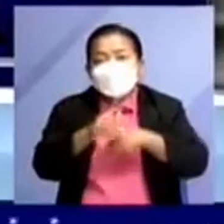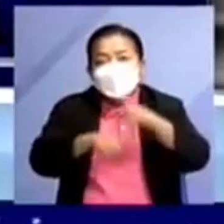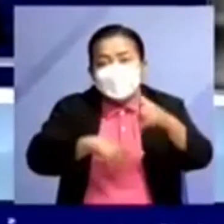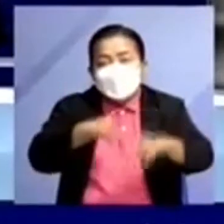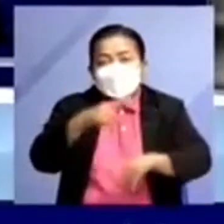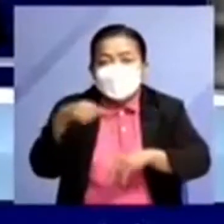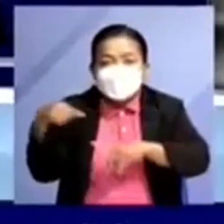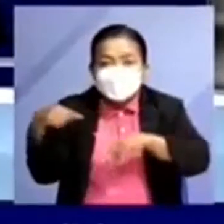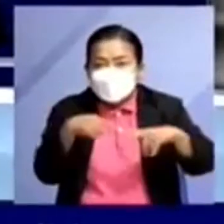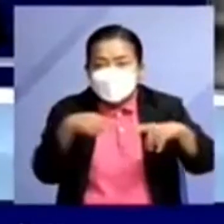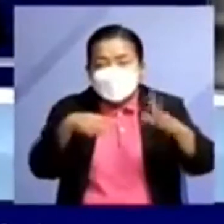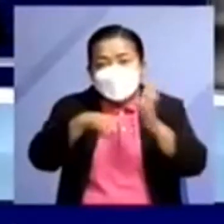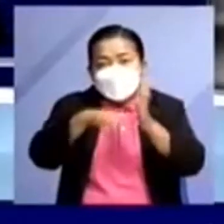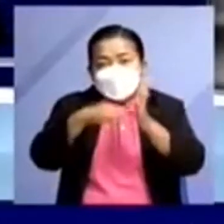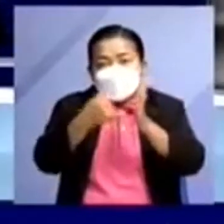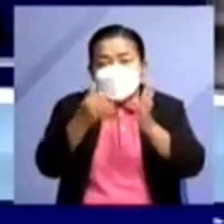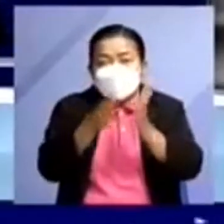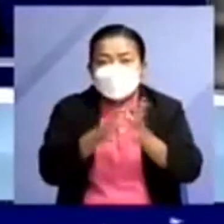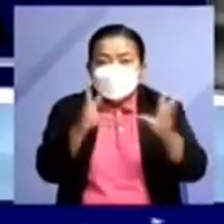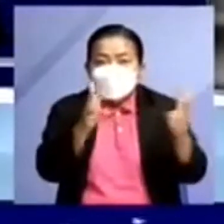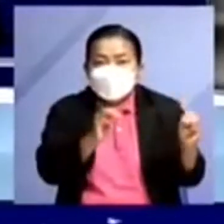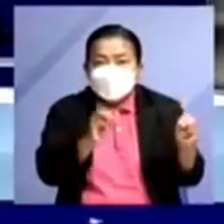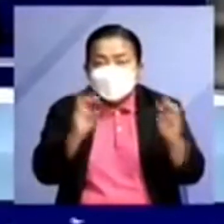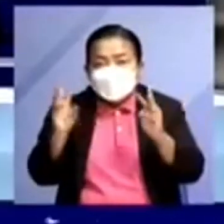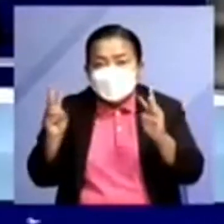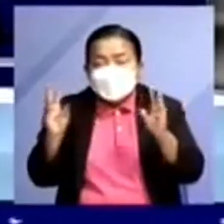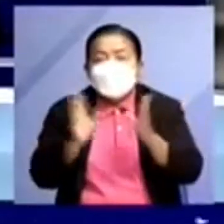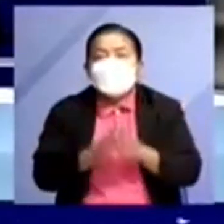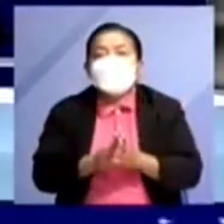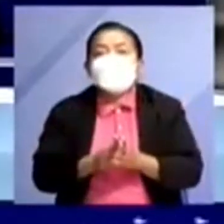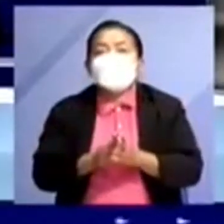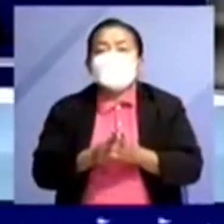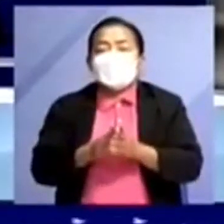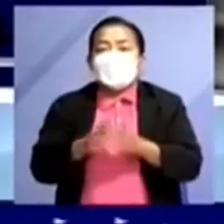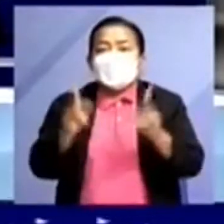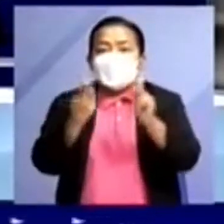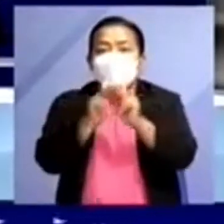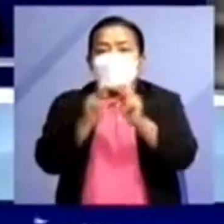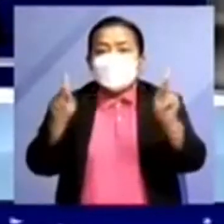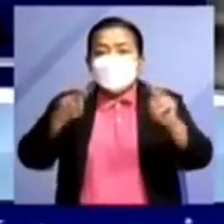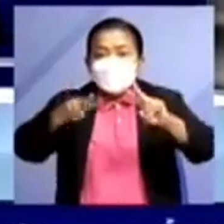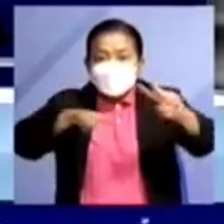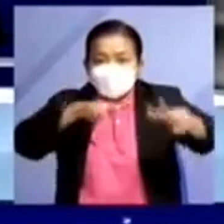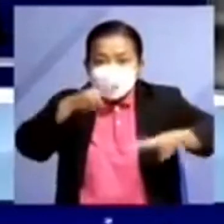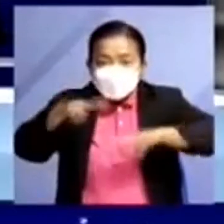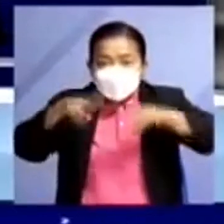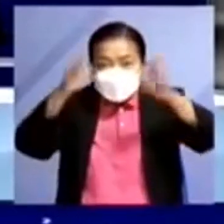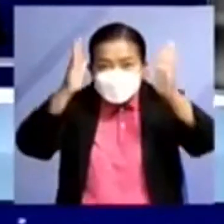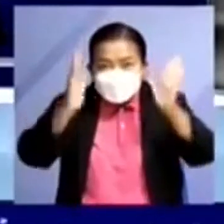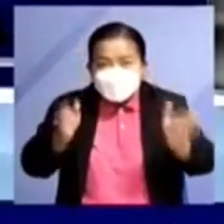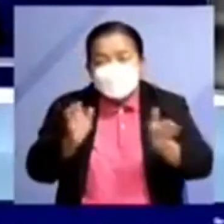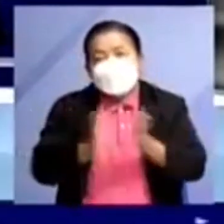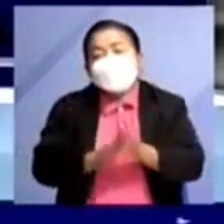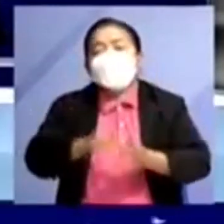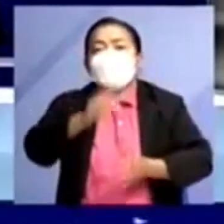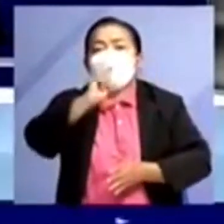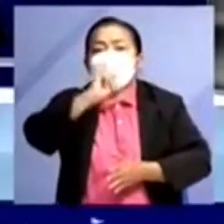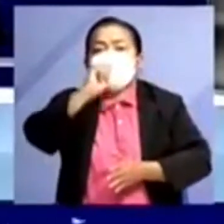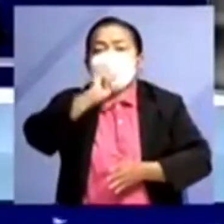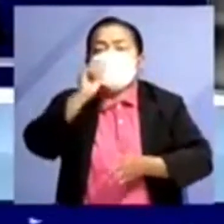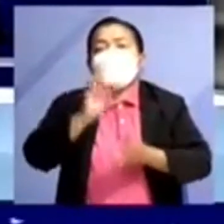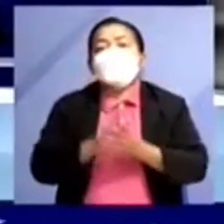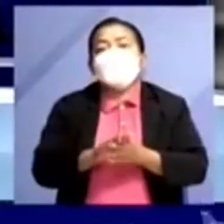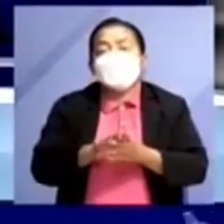ที่ทางด้านของจังหวัดนครสวรรค์นะคะสำนักงานคุ้มครองผู้บริโภคประจำจังหวัดนครสวรรค์ค่ะก็ลงพื้นที่ตรวจสอบร้านค้าร้านจำหน่